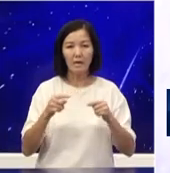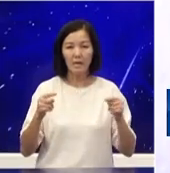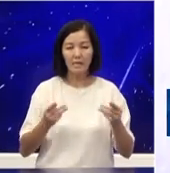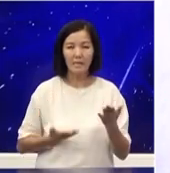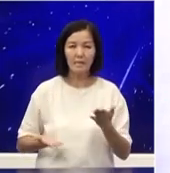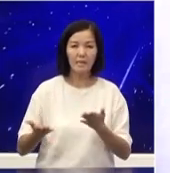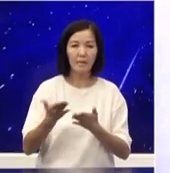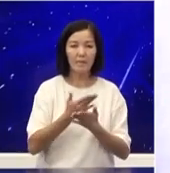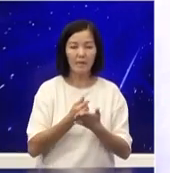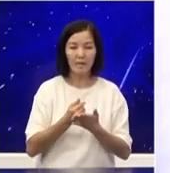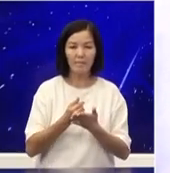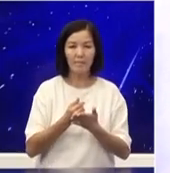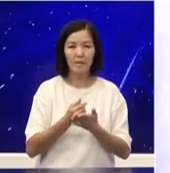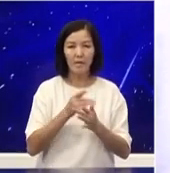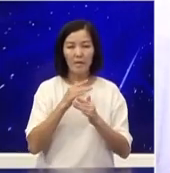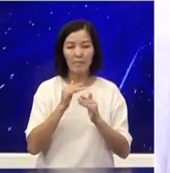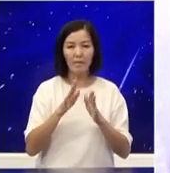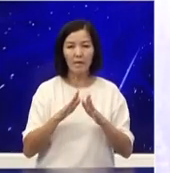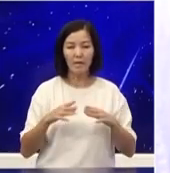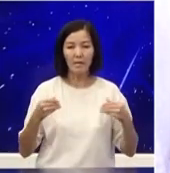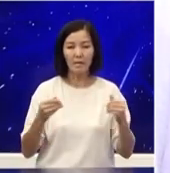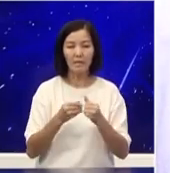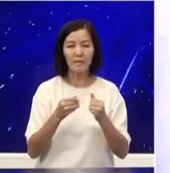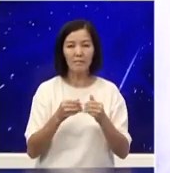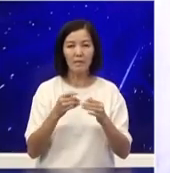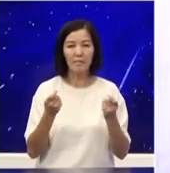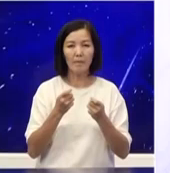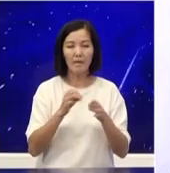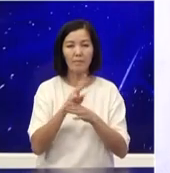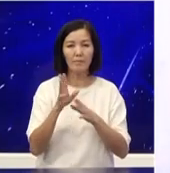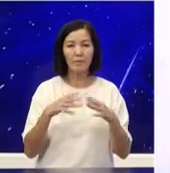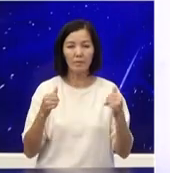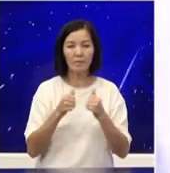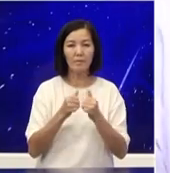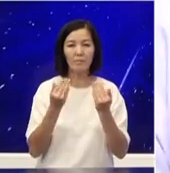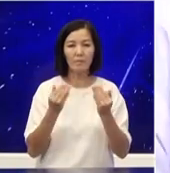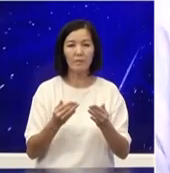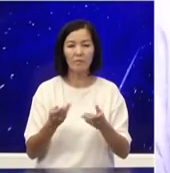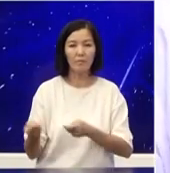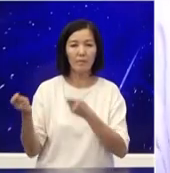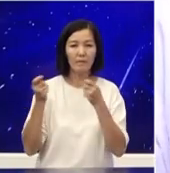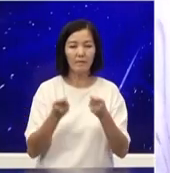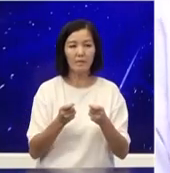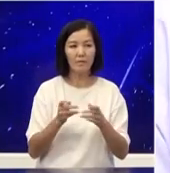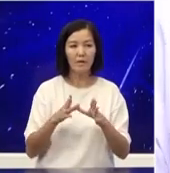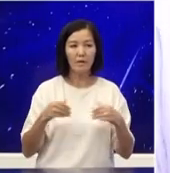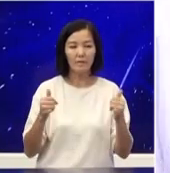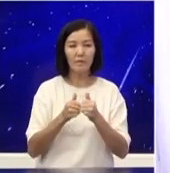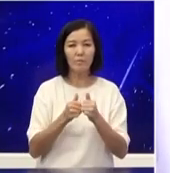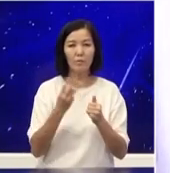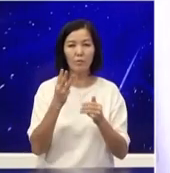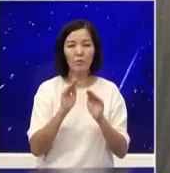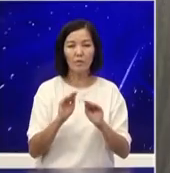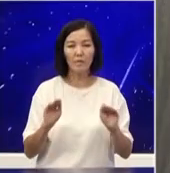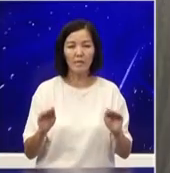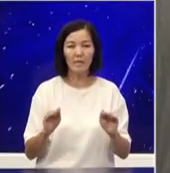и развозим по многодетным, малообеспеченным семьям. На данный момент сегодня мы привезли в семью, у которых